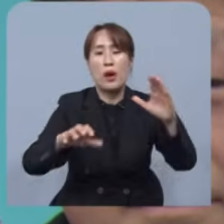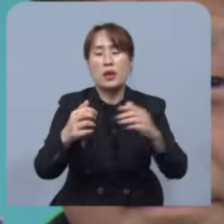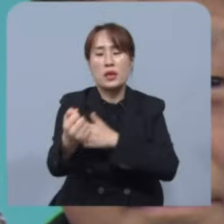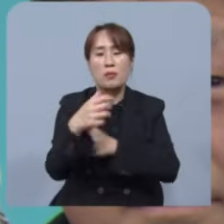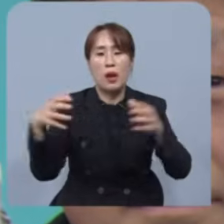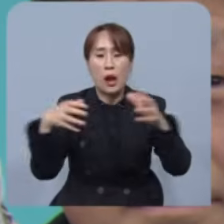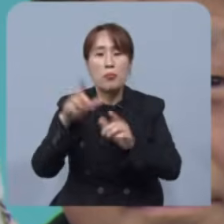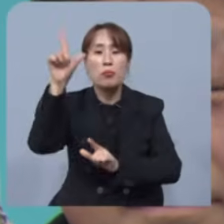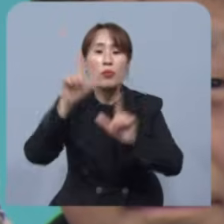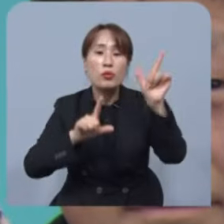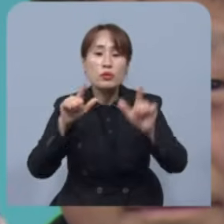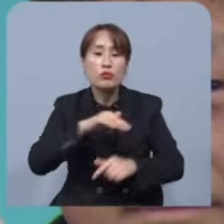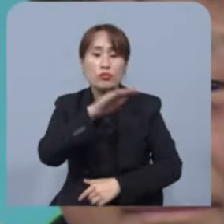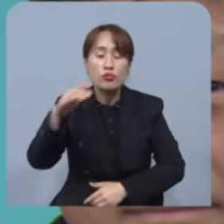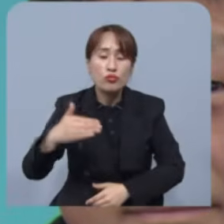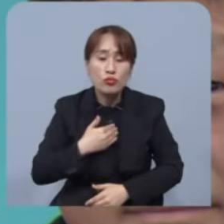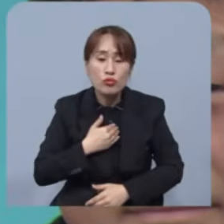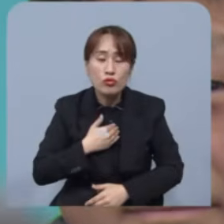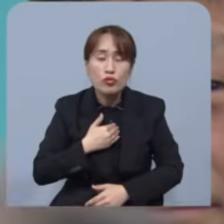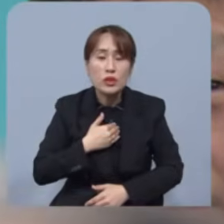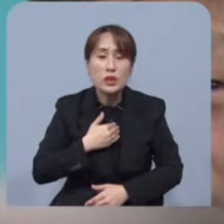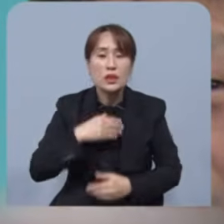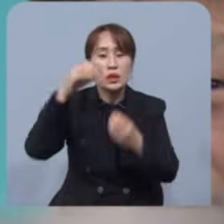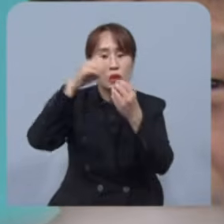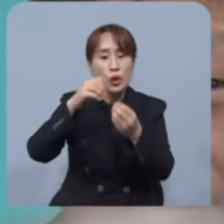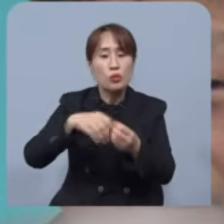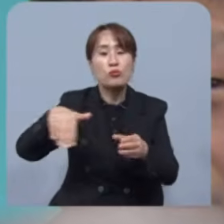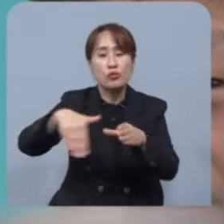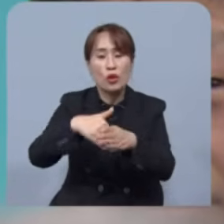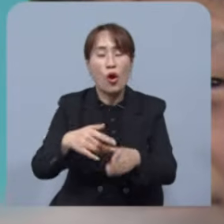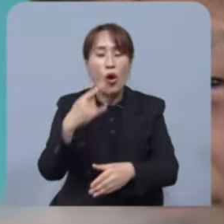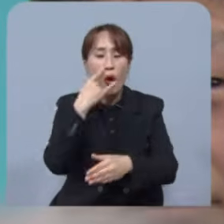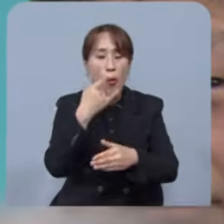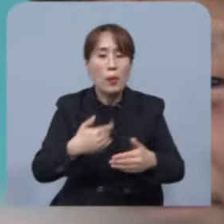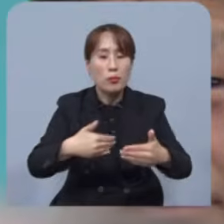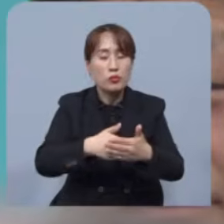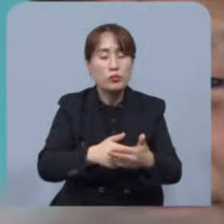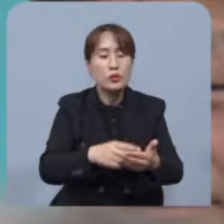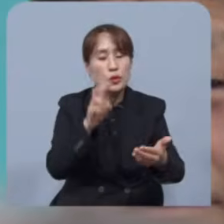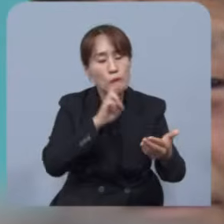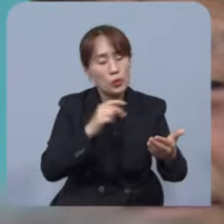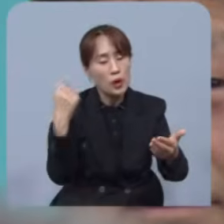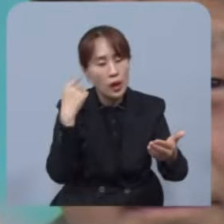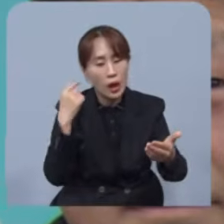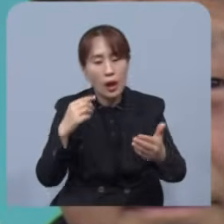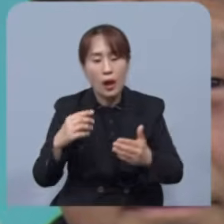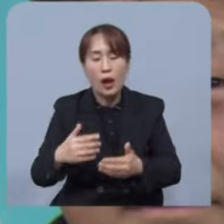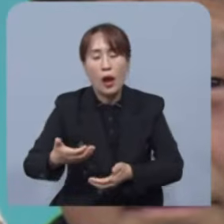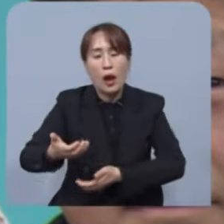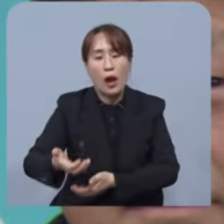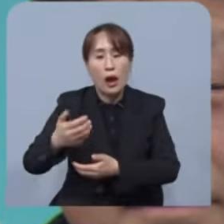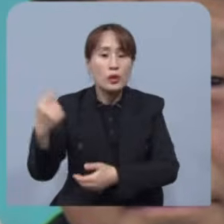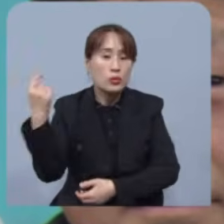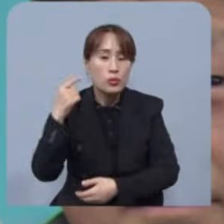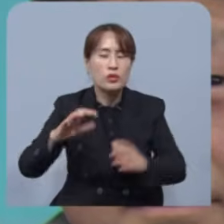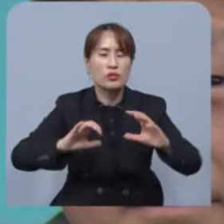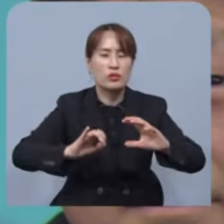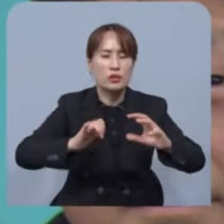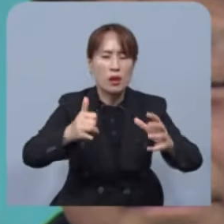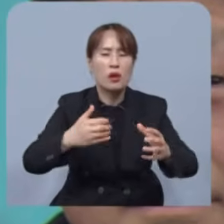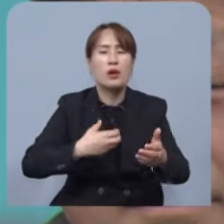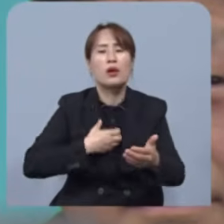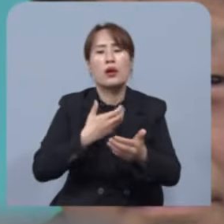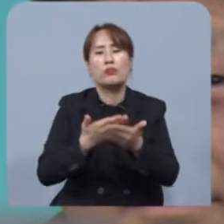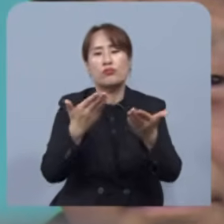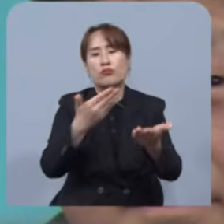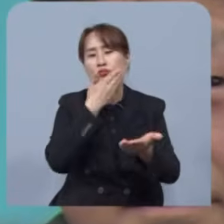협력하는 모습은 우리 민족의 고유한 문화였고 엄마 품에서 듣는 자장가와 아기 어르는 소리는 전 세계를 감동하게